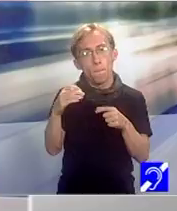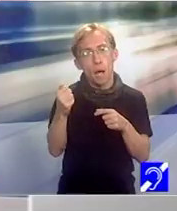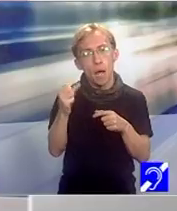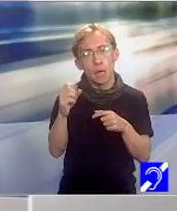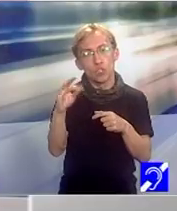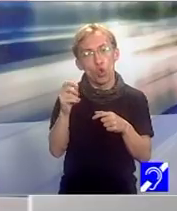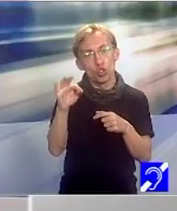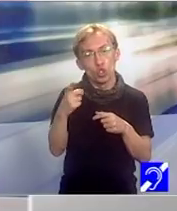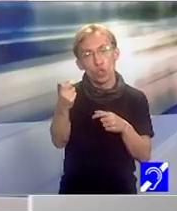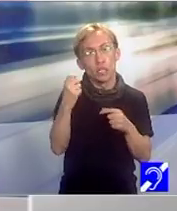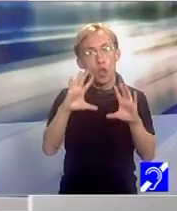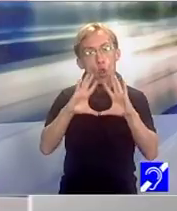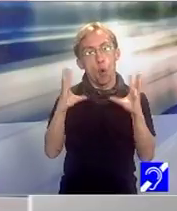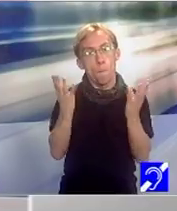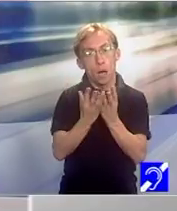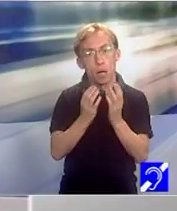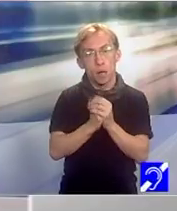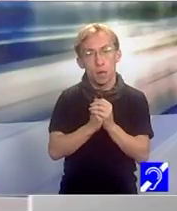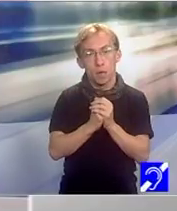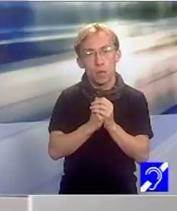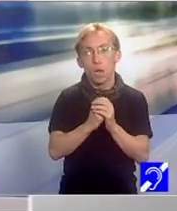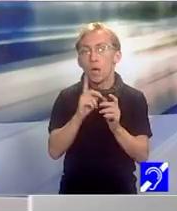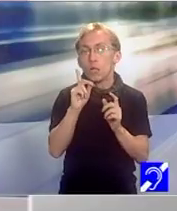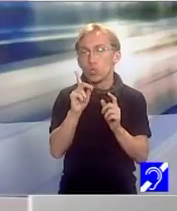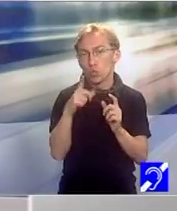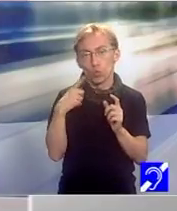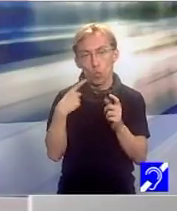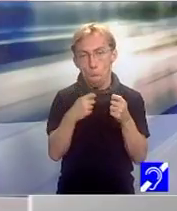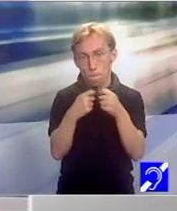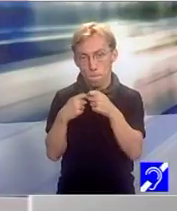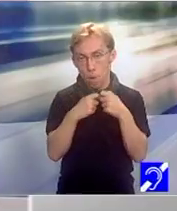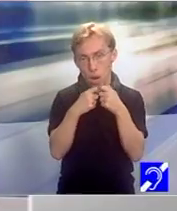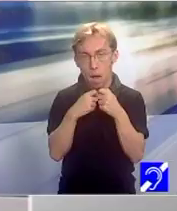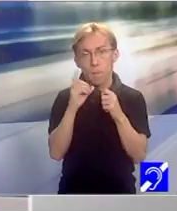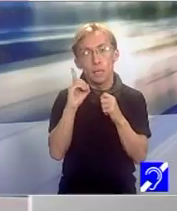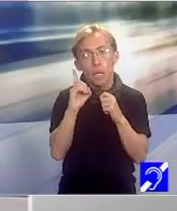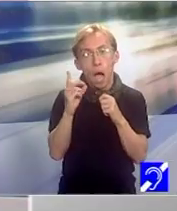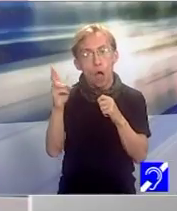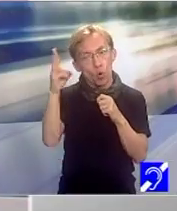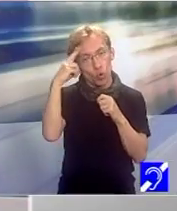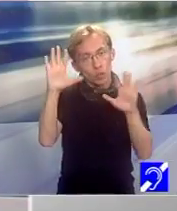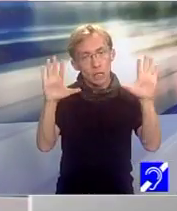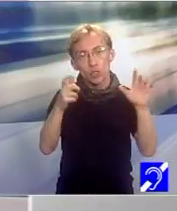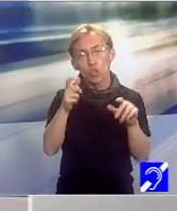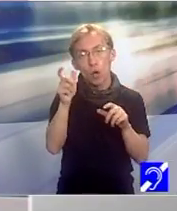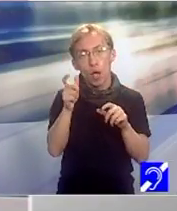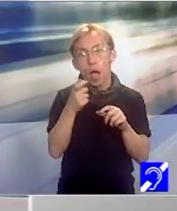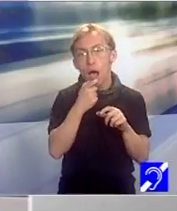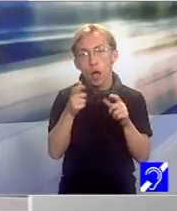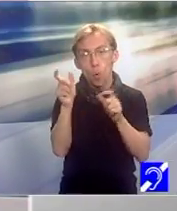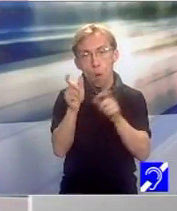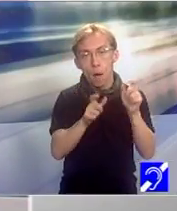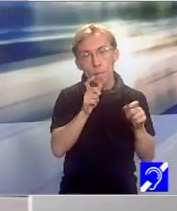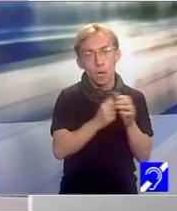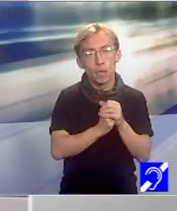mastocitoză din lume. Nu numai că sunt membra, dar cunoscându-mă de 10 ani oamenii, mi-au spus: mai este valabilă